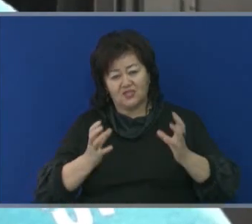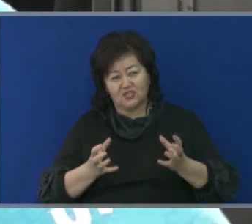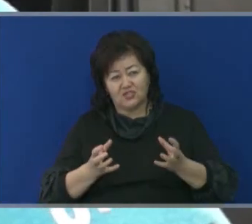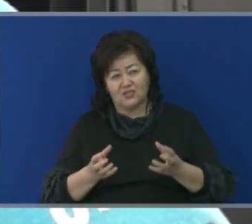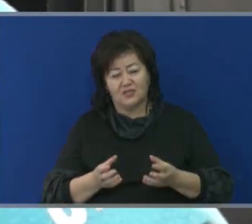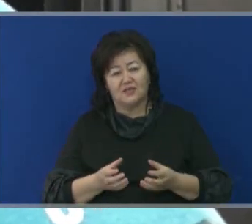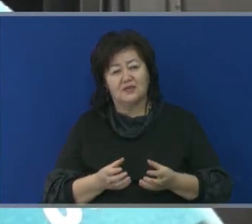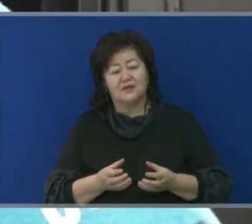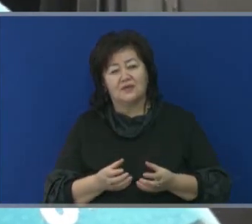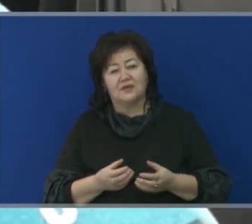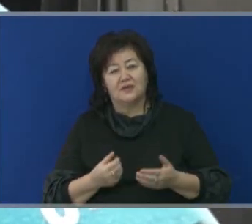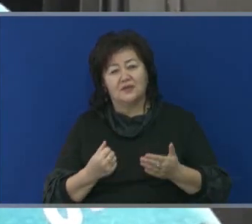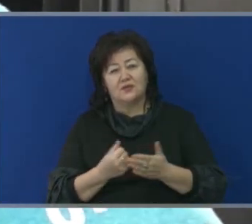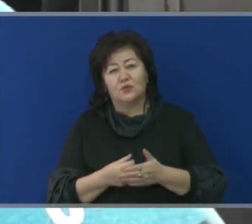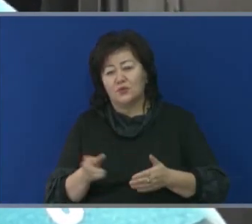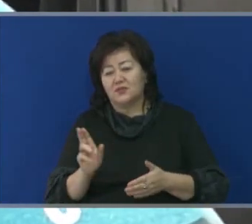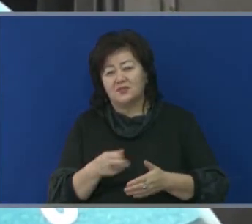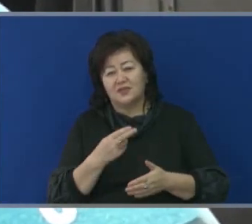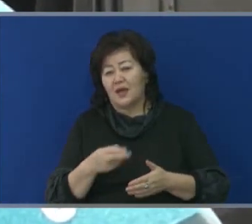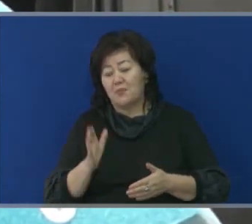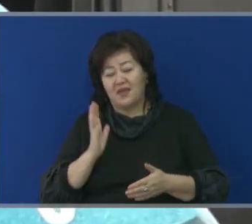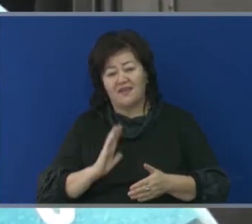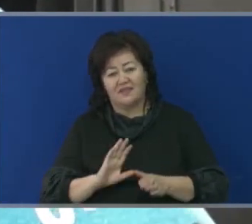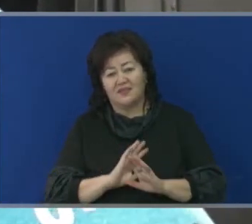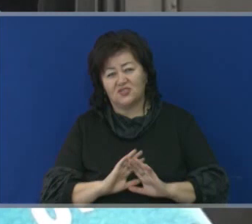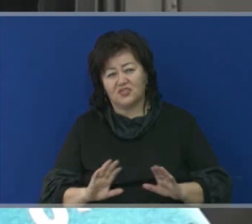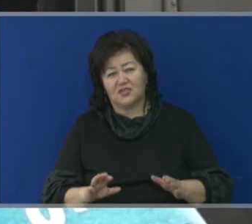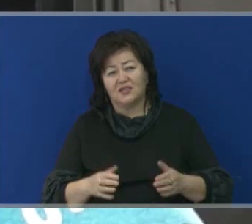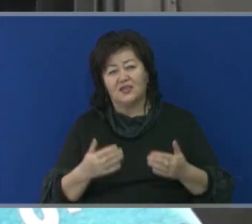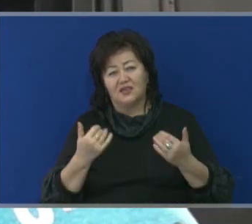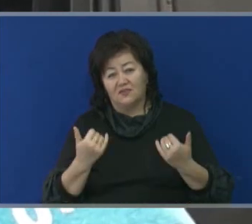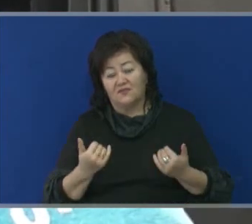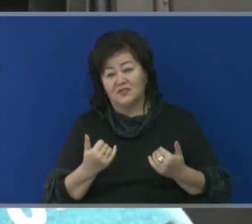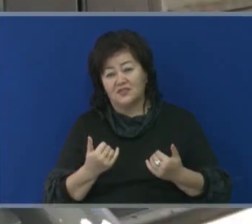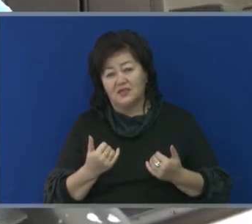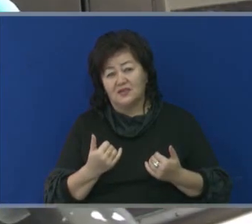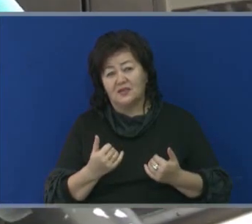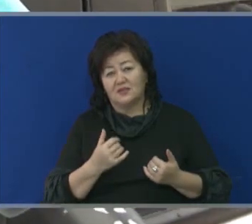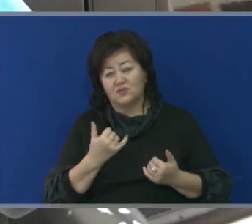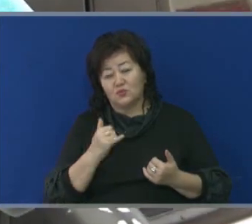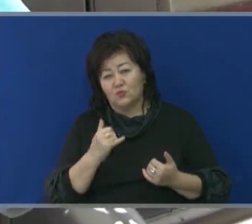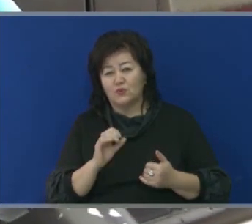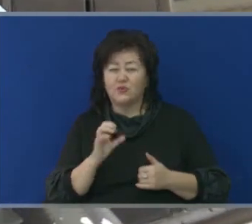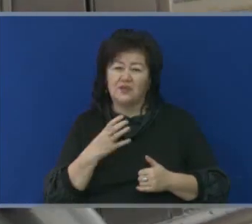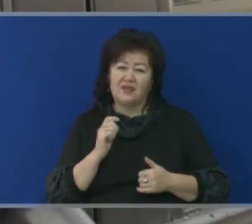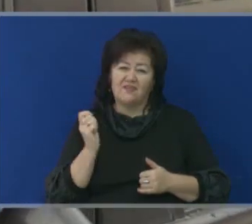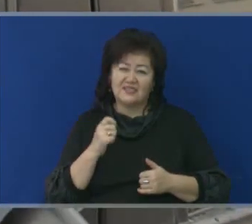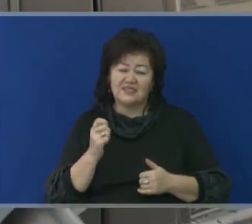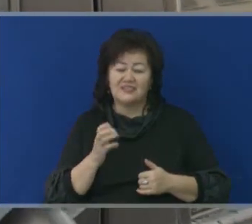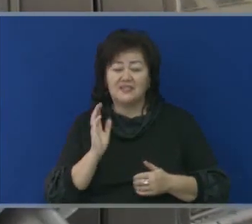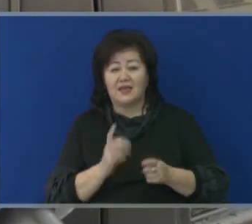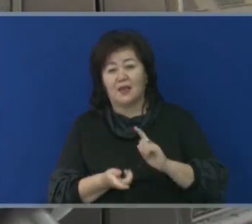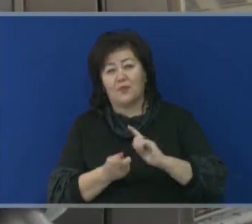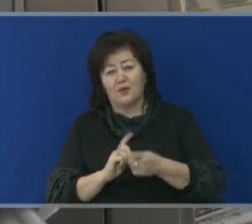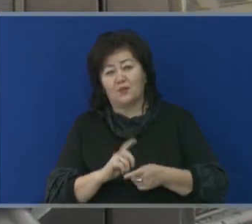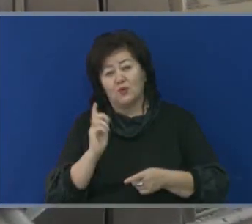ждать до самого декабря, а вот пораньше одеть. Я вот собираюсь уже в эти выходные одеть. Вот на следующей неделе уже там и дожди, и